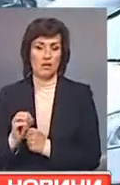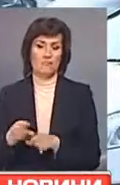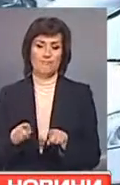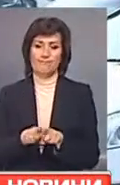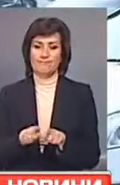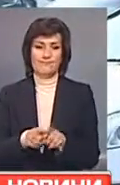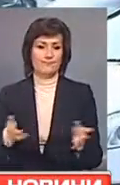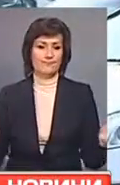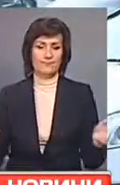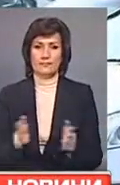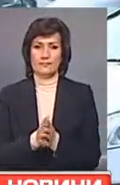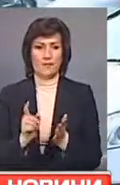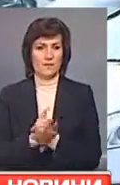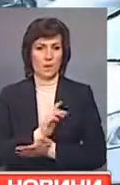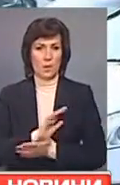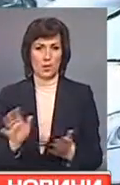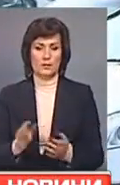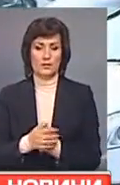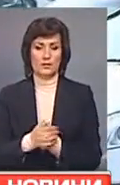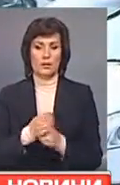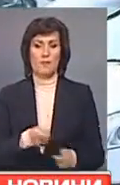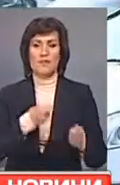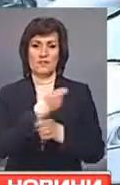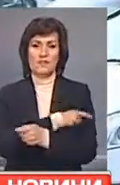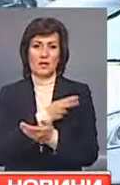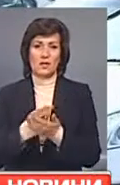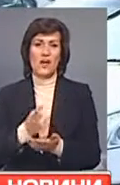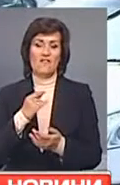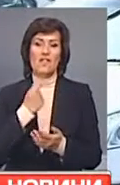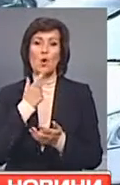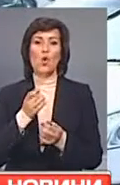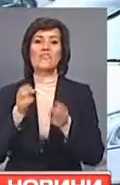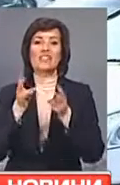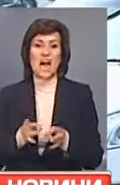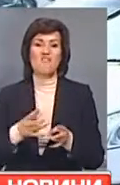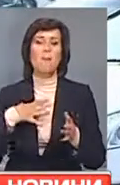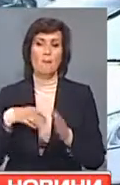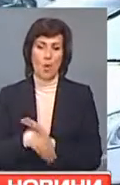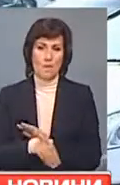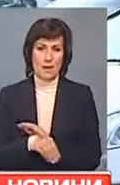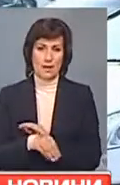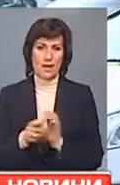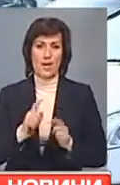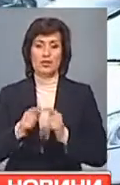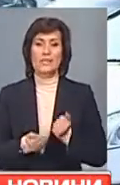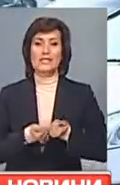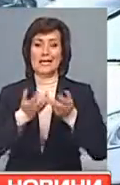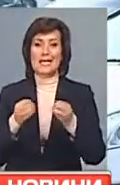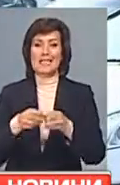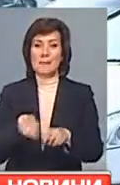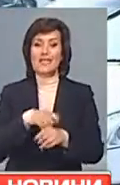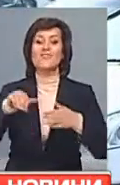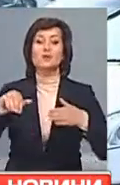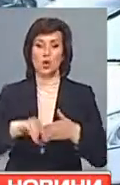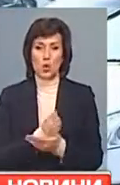також, власне, не вдалося довести його до лікарні. Він від отриманих травм помер. І через декілька десятків метрів